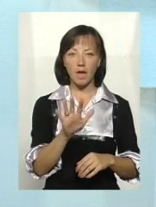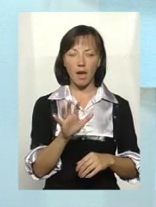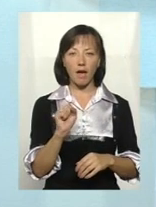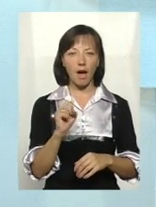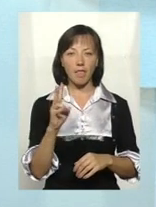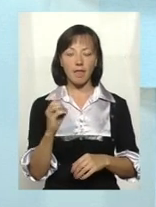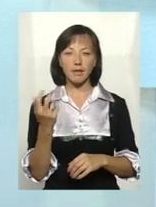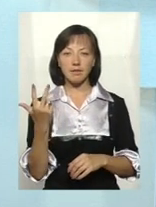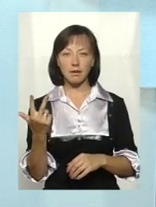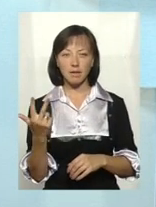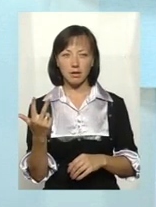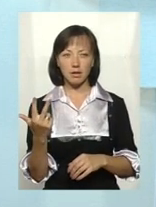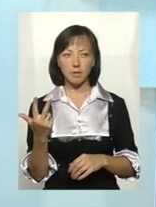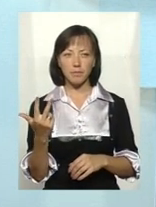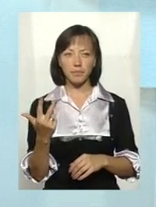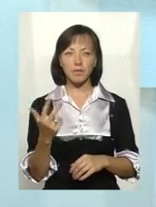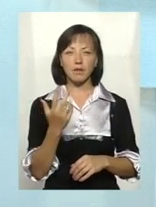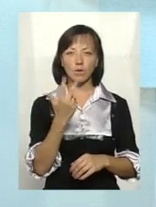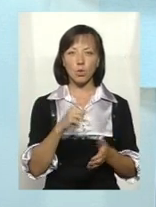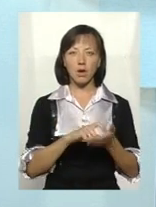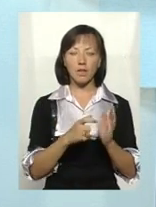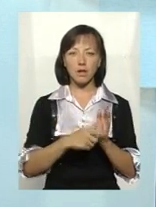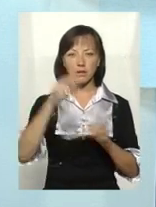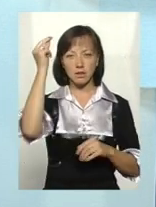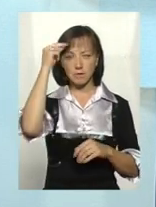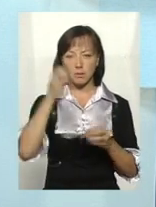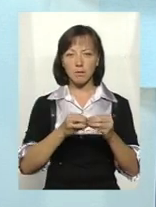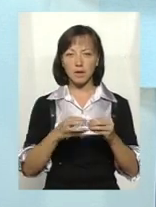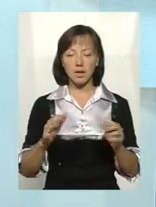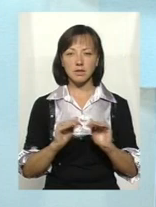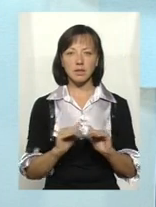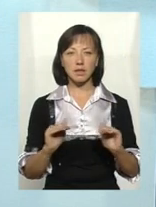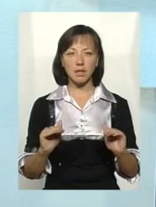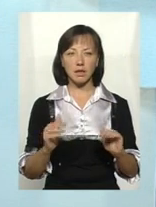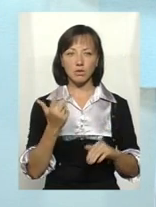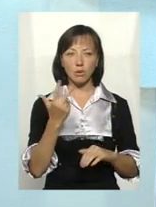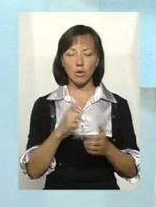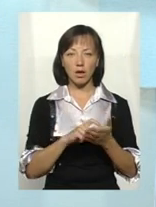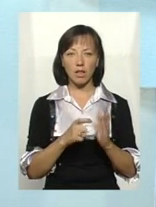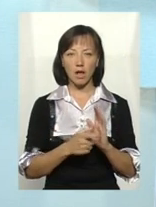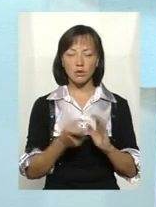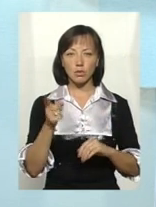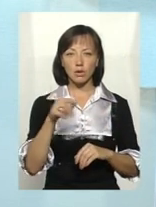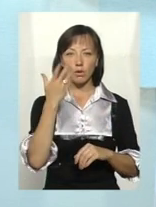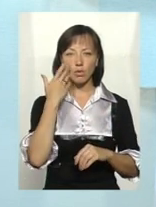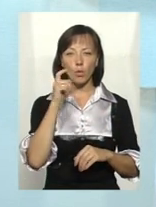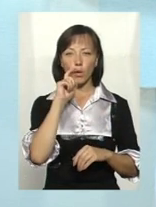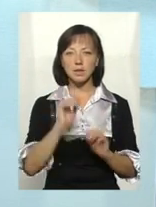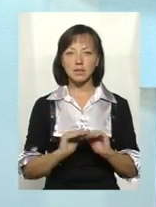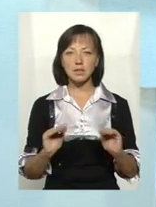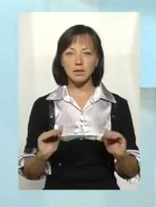не 3 учні. Тому у 3 класах навчається 15 учнів у 3 класах, в той час, як українські